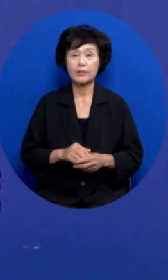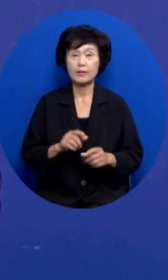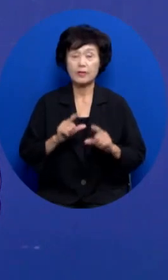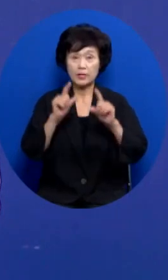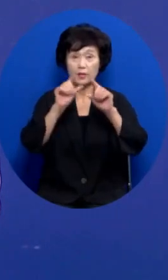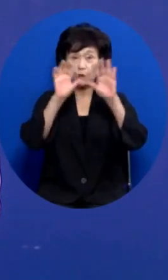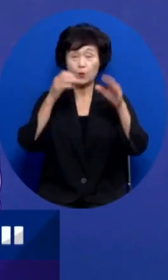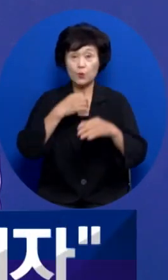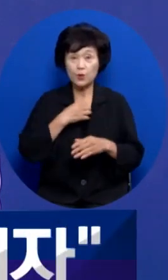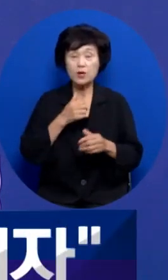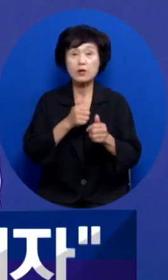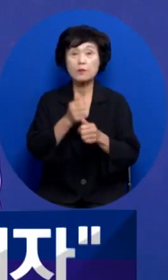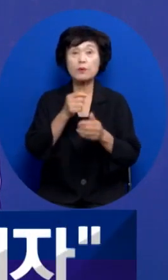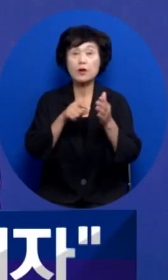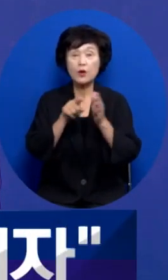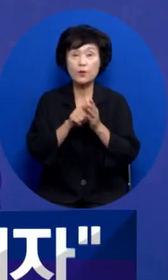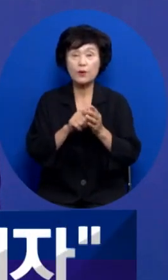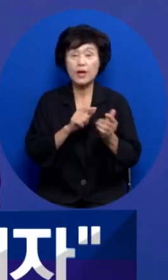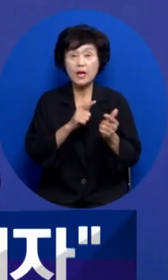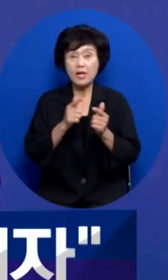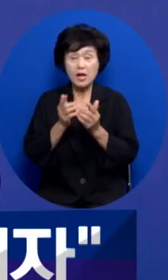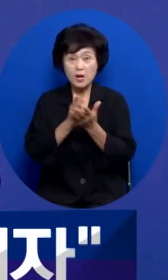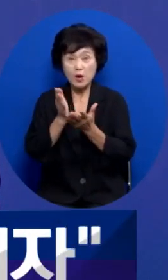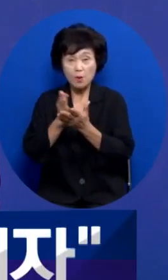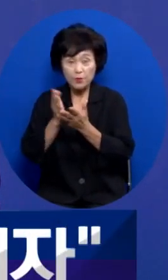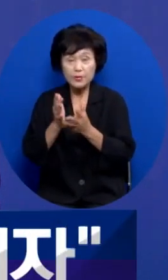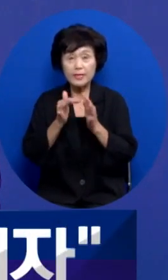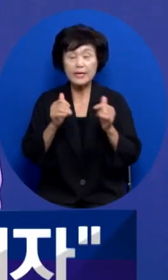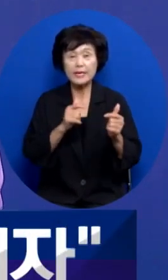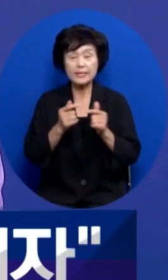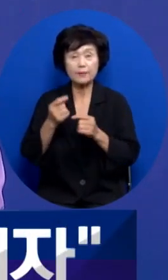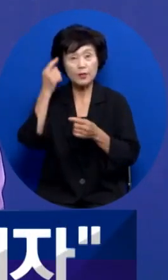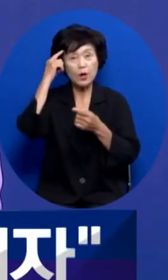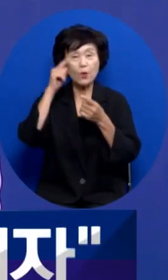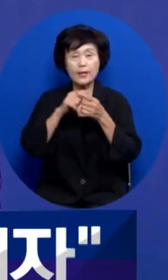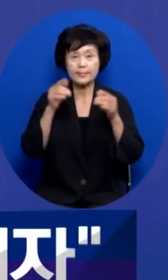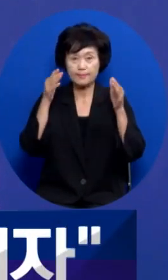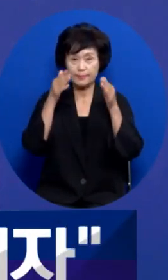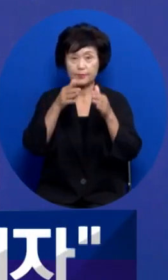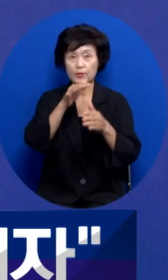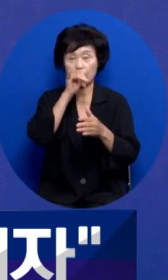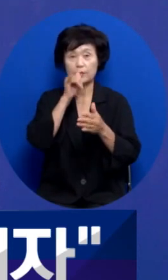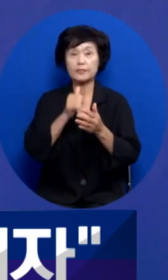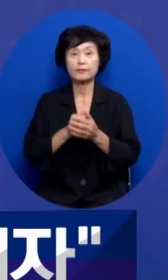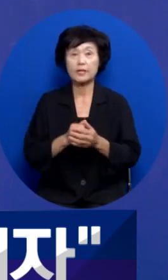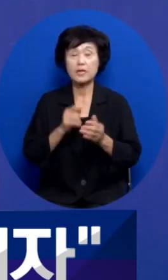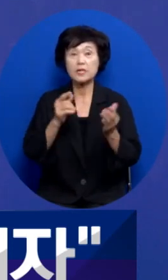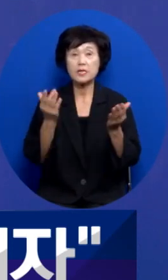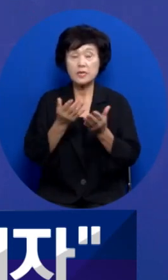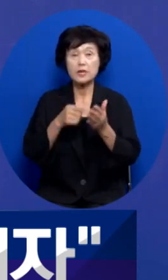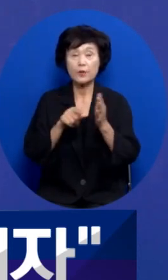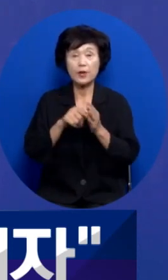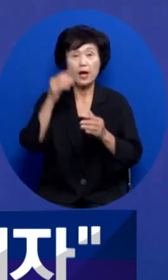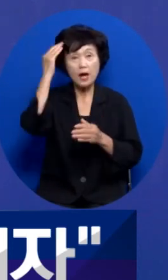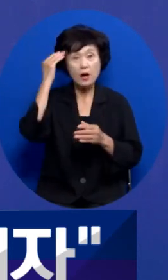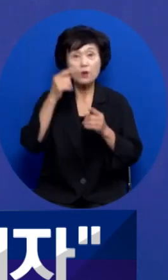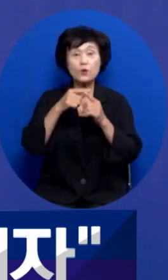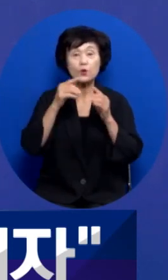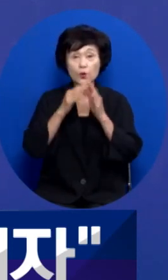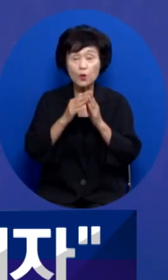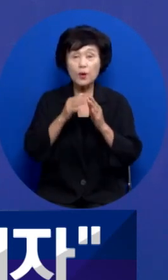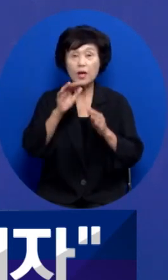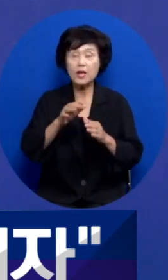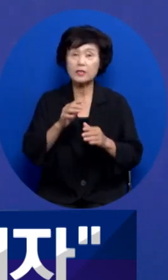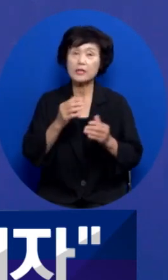기후위기를 극복하기 위해 각계각층의 관심과 노력이 모이고 있습니다. 기후위기 극복을 위해 한국 기독교는 무엇을 할 수